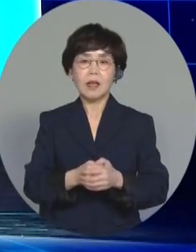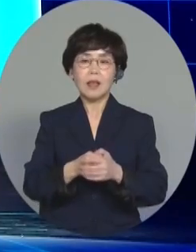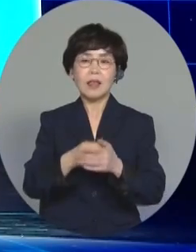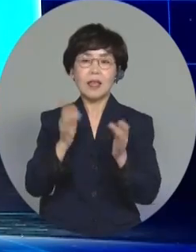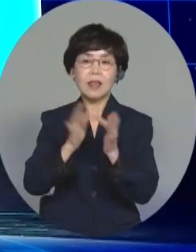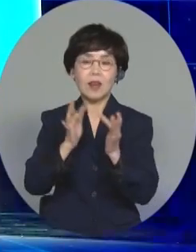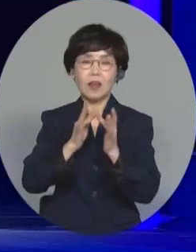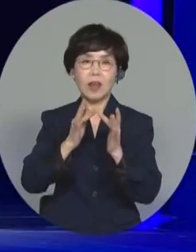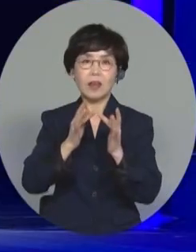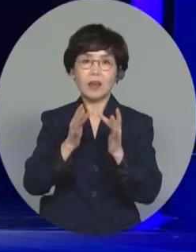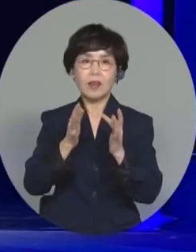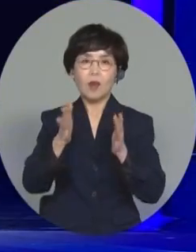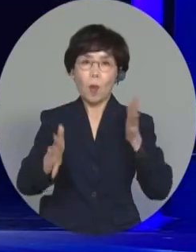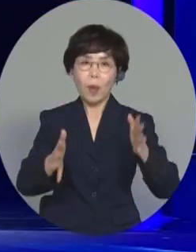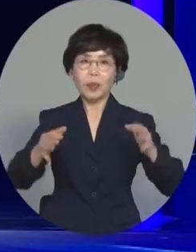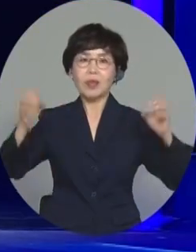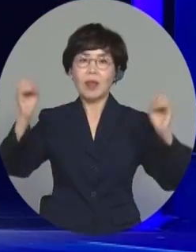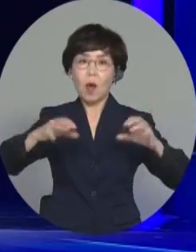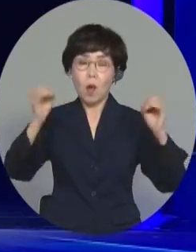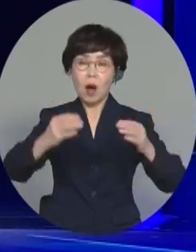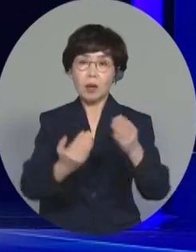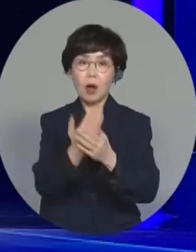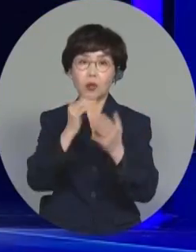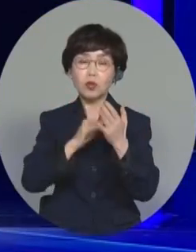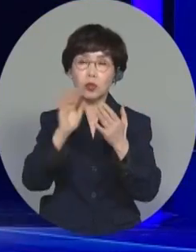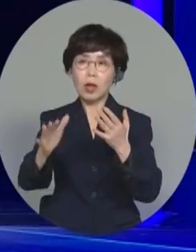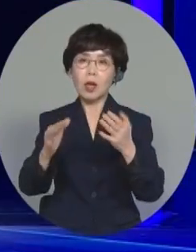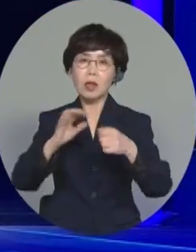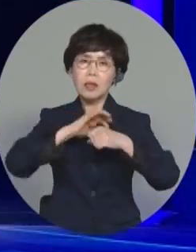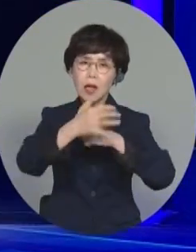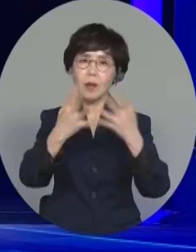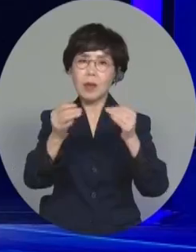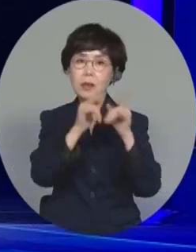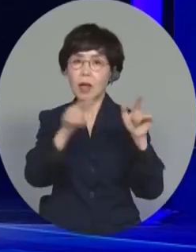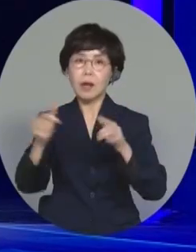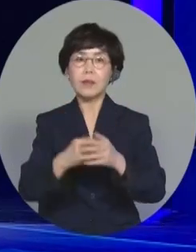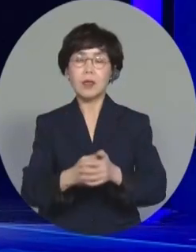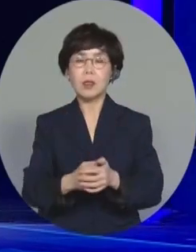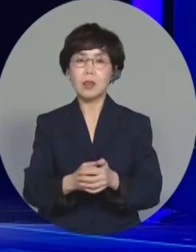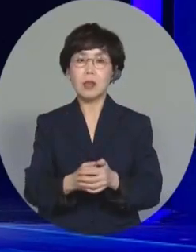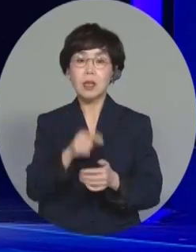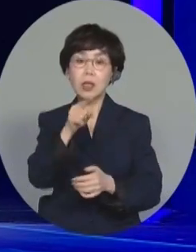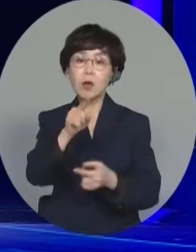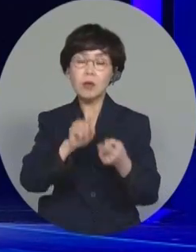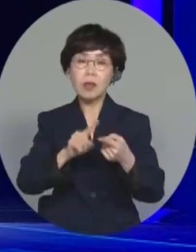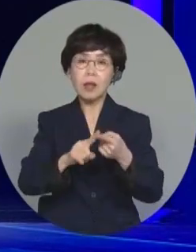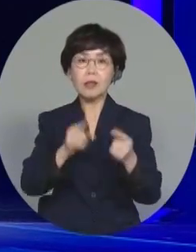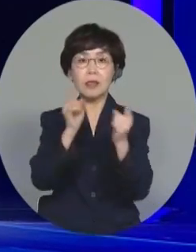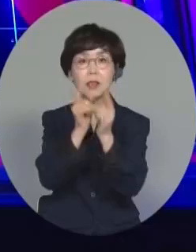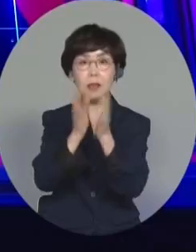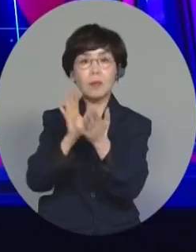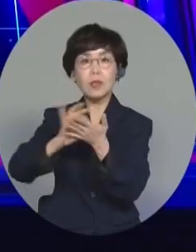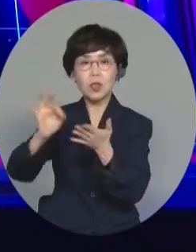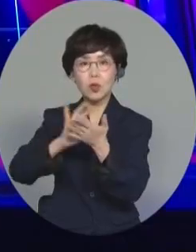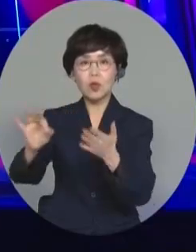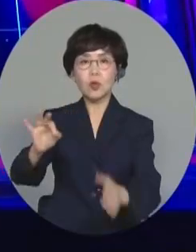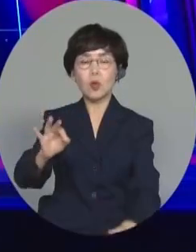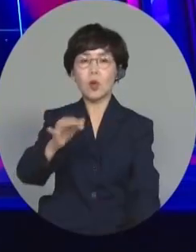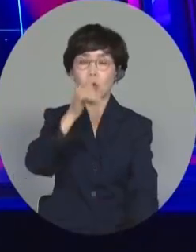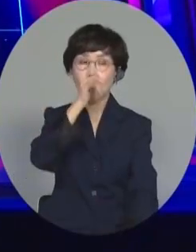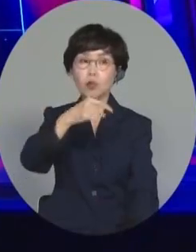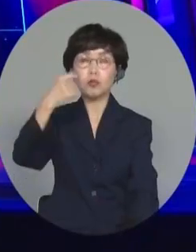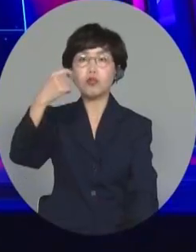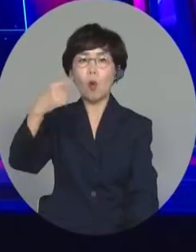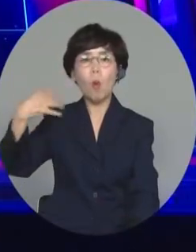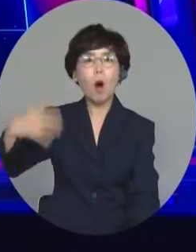ChatGPT가 나오고 나서 전 세계 수백만 명의 사람들은 즉각적으로 그걸 사용을 해보고 그 힘을 느낄